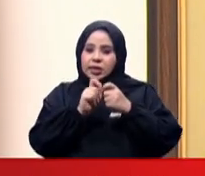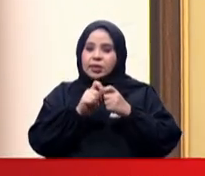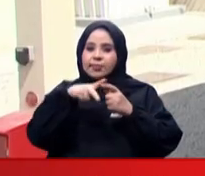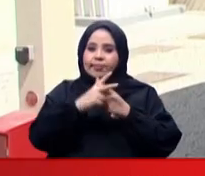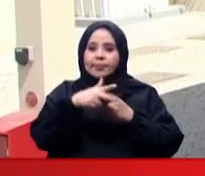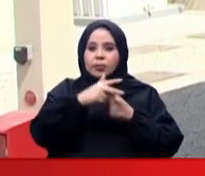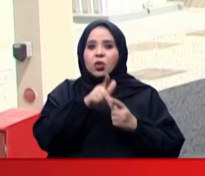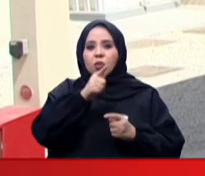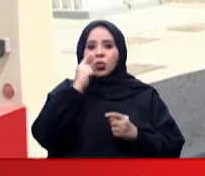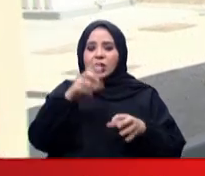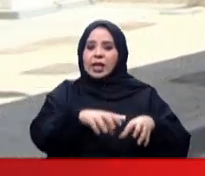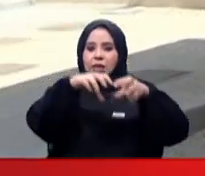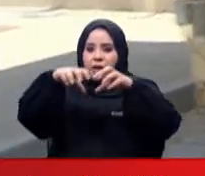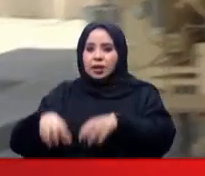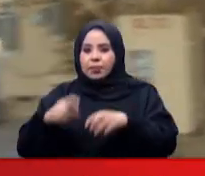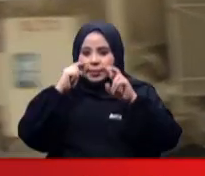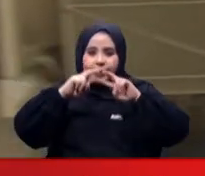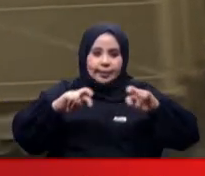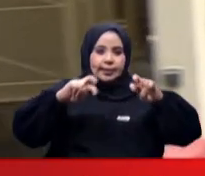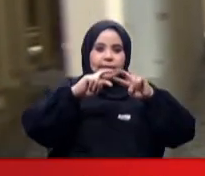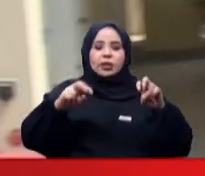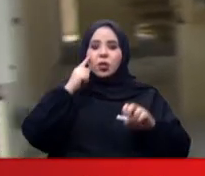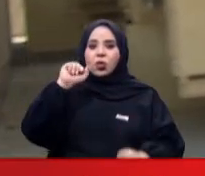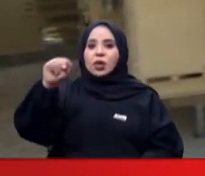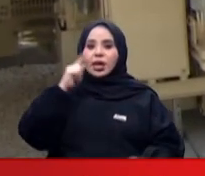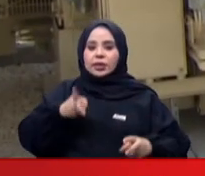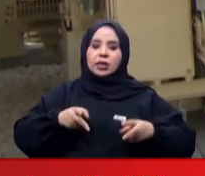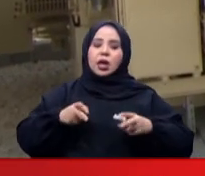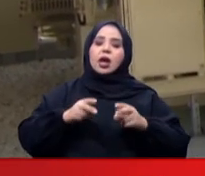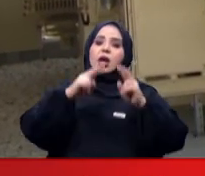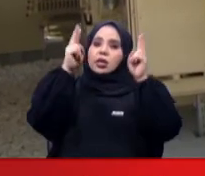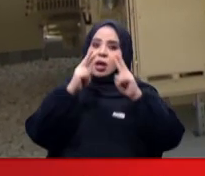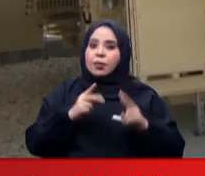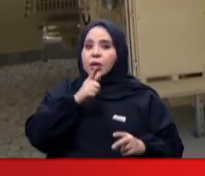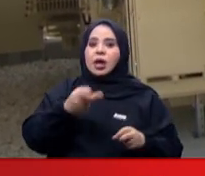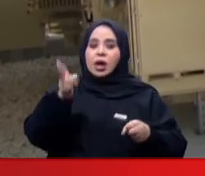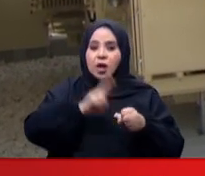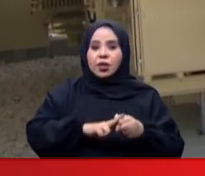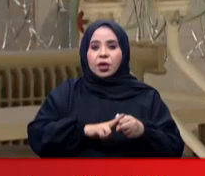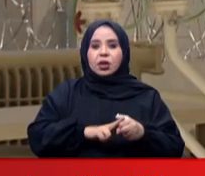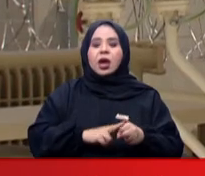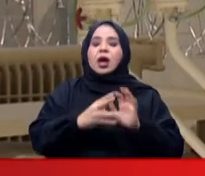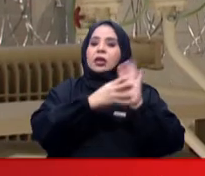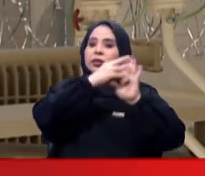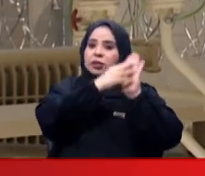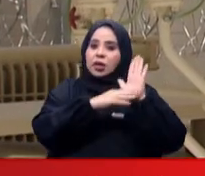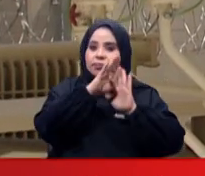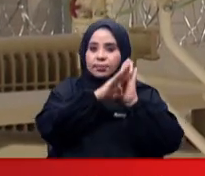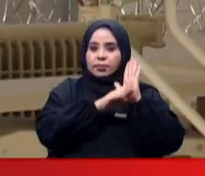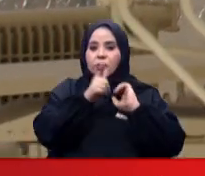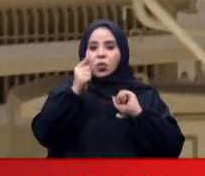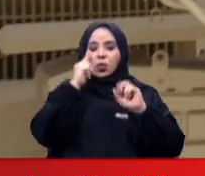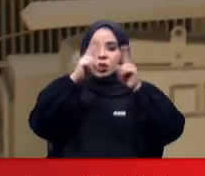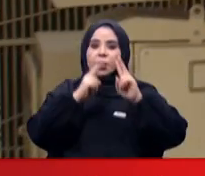وتوريد وتركيب وفحص الأجهزة والمعدات لهذه المحطة. يأتي هذا المشروع ضمن الخطة الرئيسة التي وضعتها هيئة الكهرباء